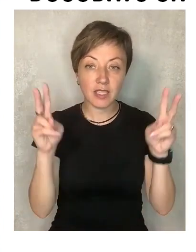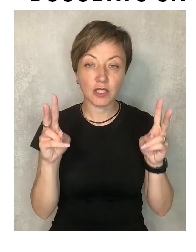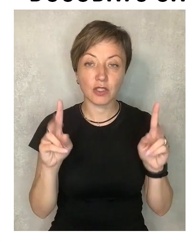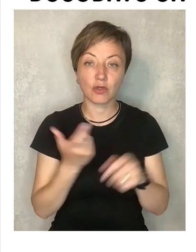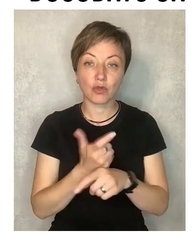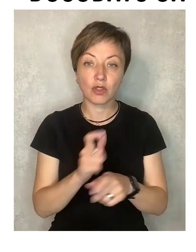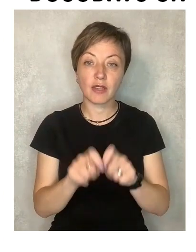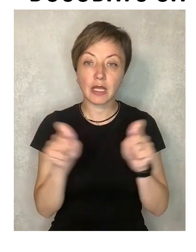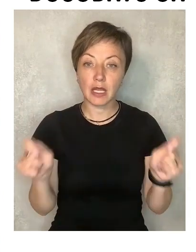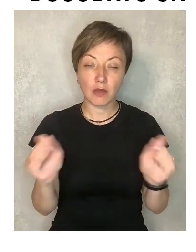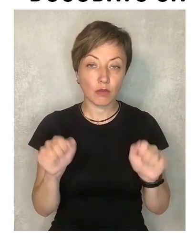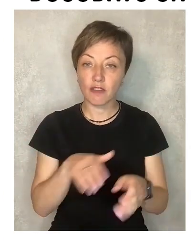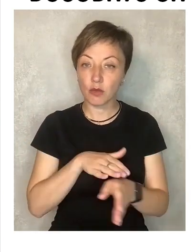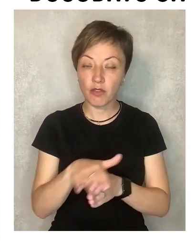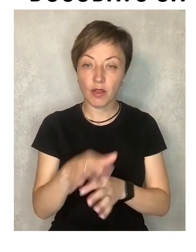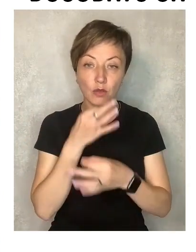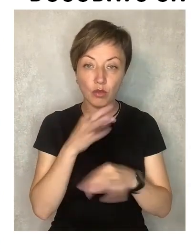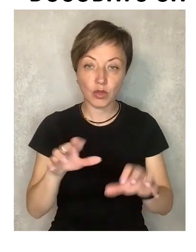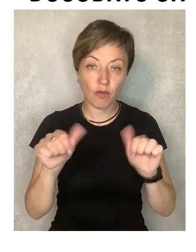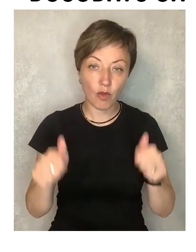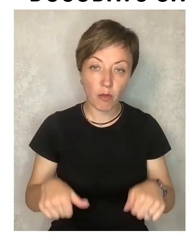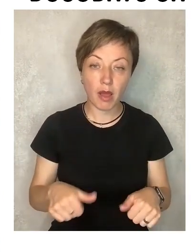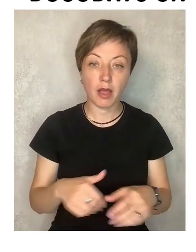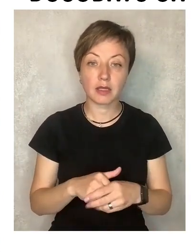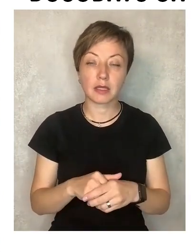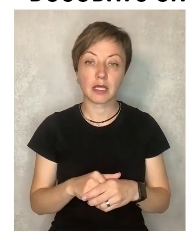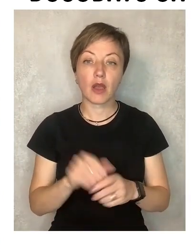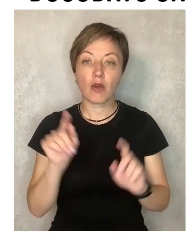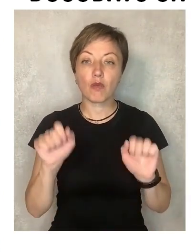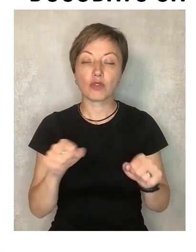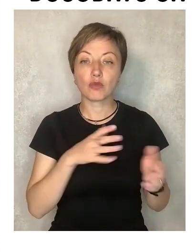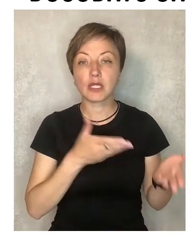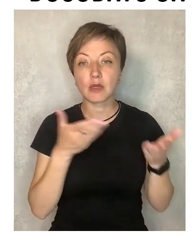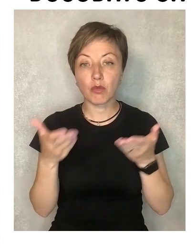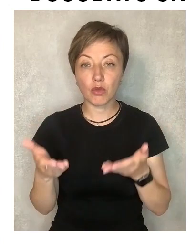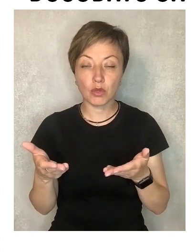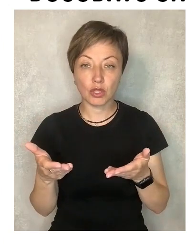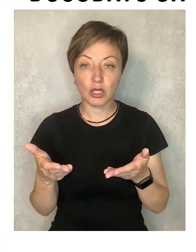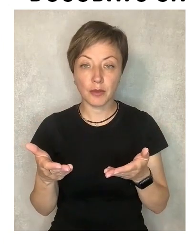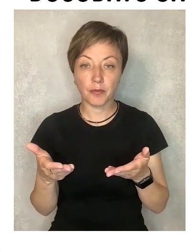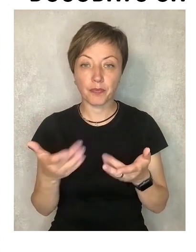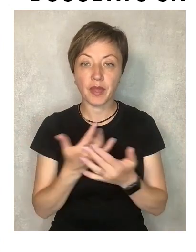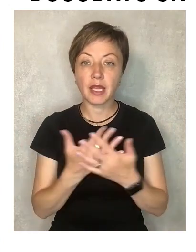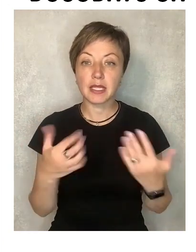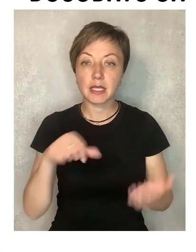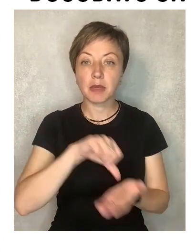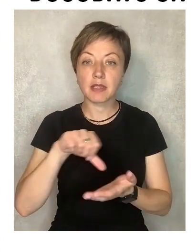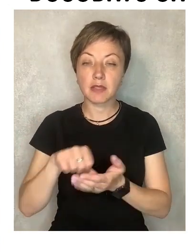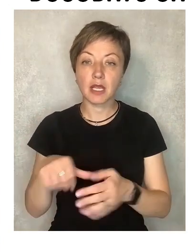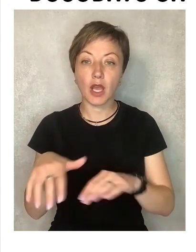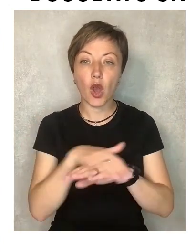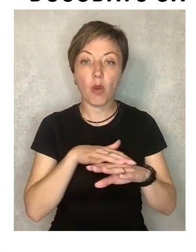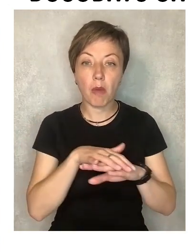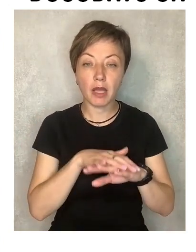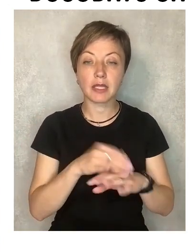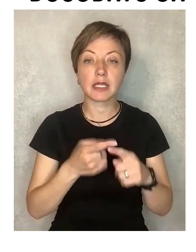може відбуватися в будь-якому форматі, туди можуть бути запрошені різні представники громадськості, і це